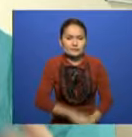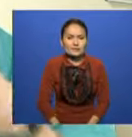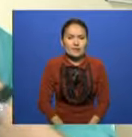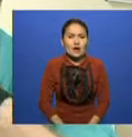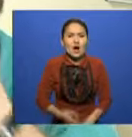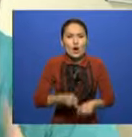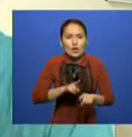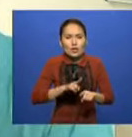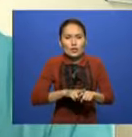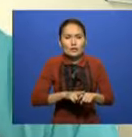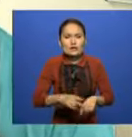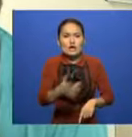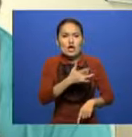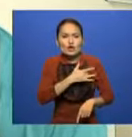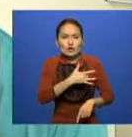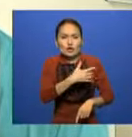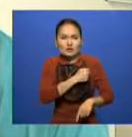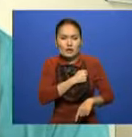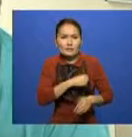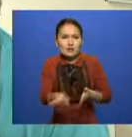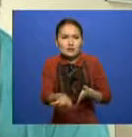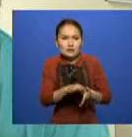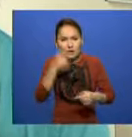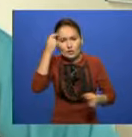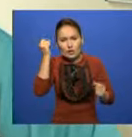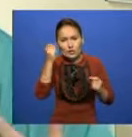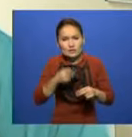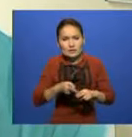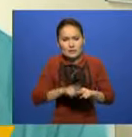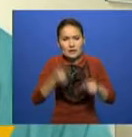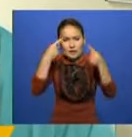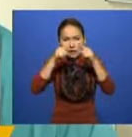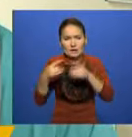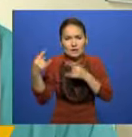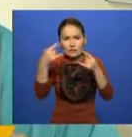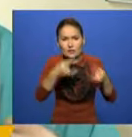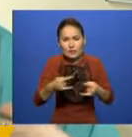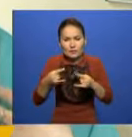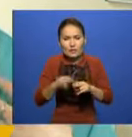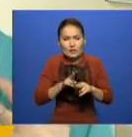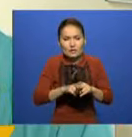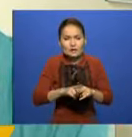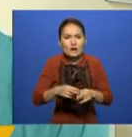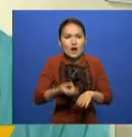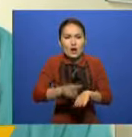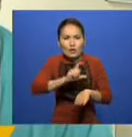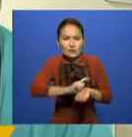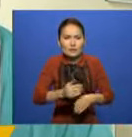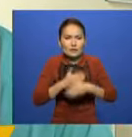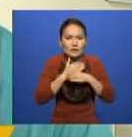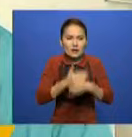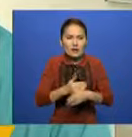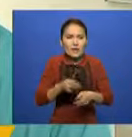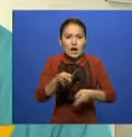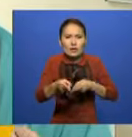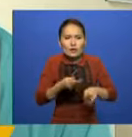Мына манекен жүректің тоқтауын дер кезінде анықтап, тыныс алуды жеделдетіп, сондай ақ күйік шалған емдерге де өз септігін тигізеді. Хирургияда